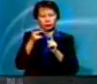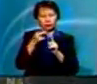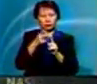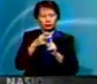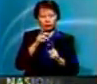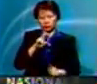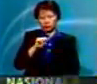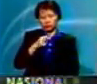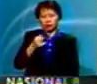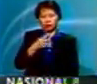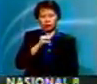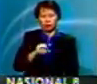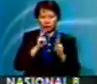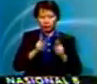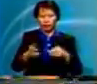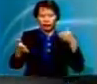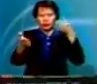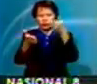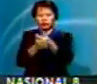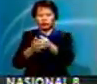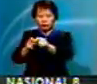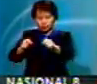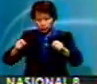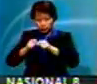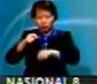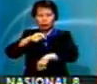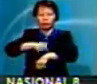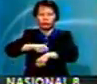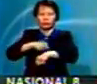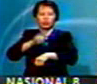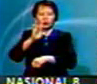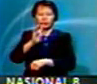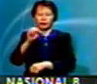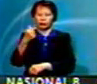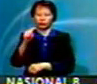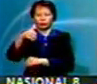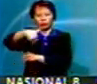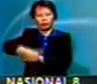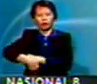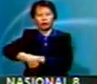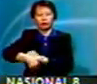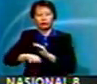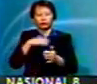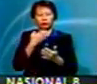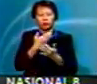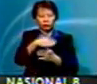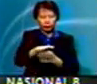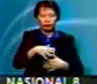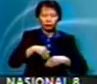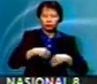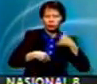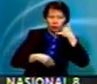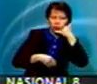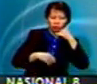Abdul Rahim Ismail, pihaknya tiba di lokasi kejadian kira-kira pukul 8.10 malam sebaik menerima laporan.